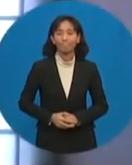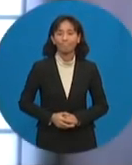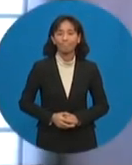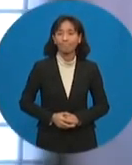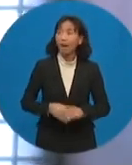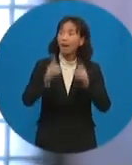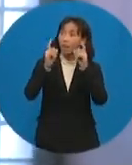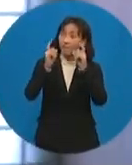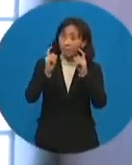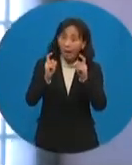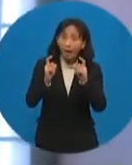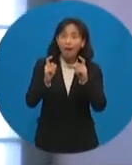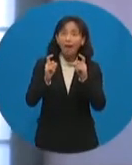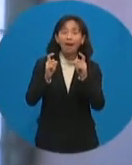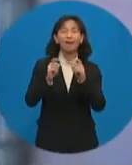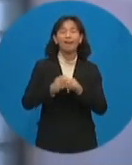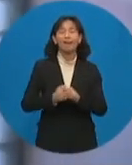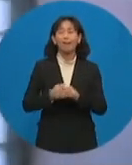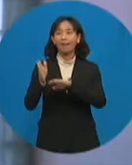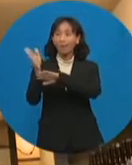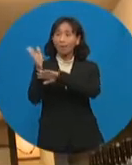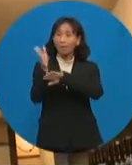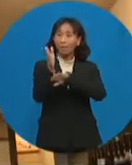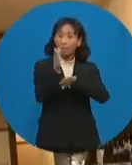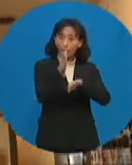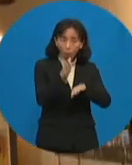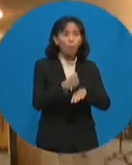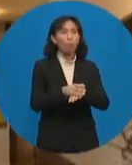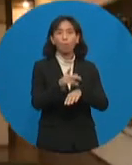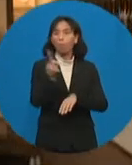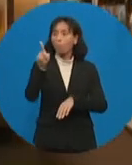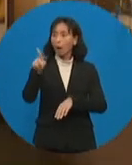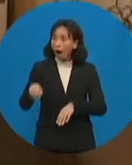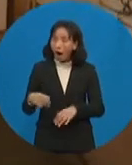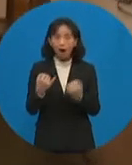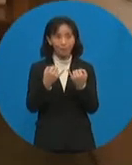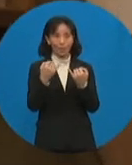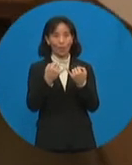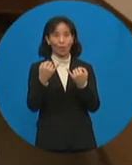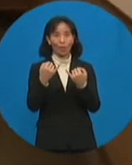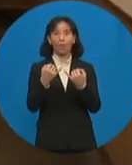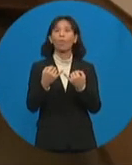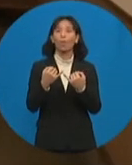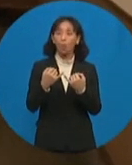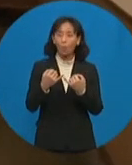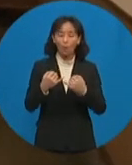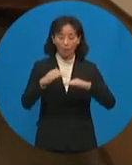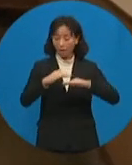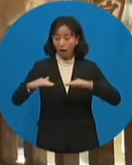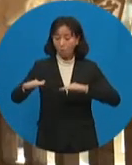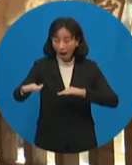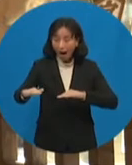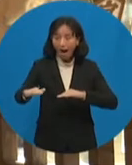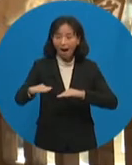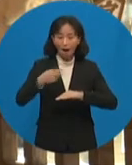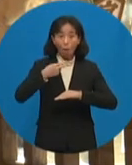こんにちは。ほ、バーみたいな店内ですね。こうハイチェアにカウンター、お酒も